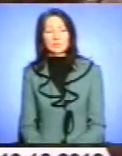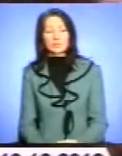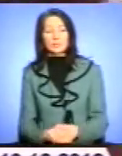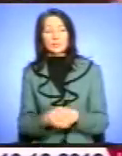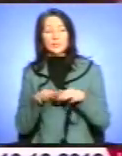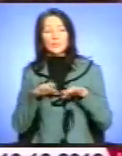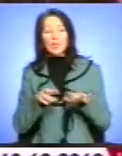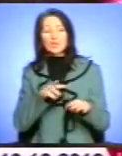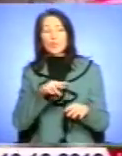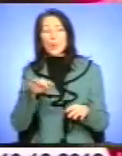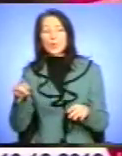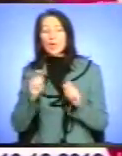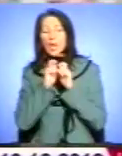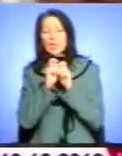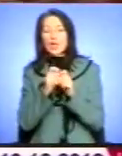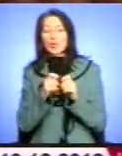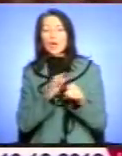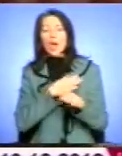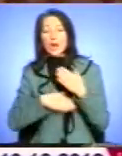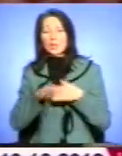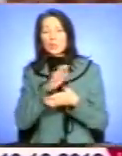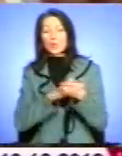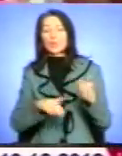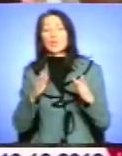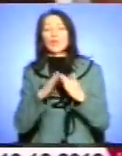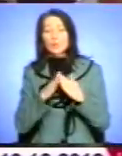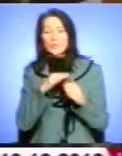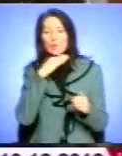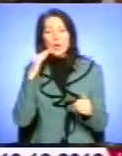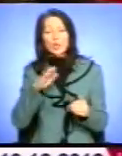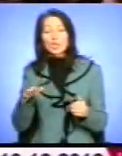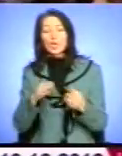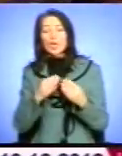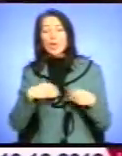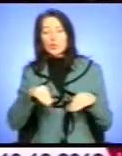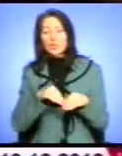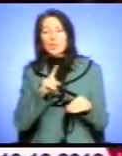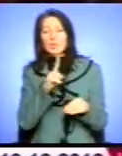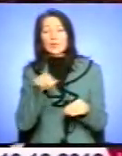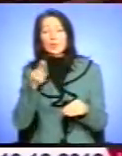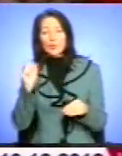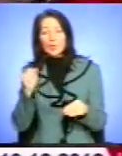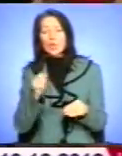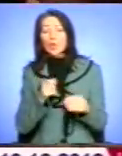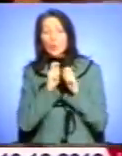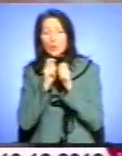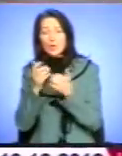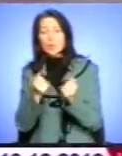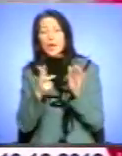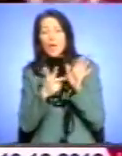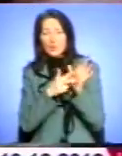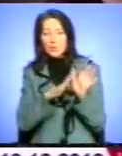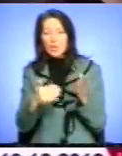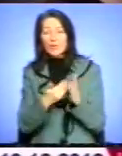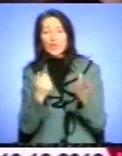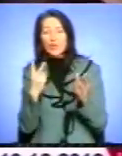Акцію «Миколай дарує радість» продовжили у домівці багатодітної родини Задойних. Щедрі подарунки отримали восьмеро дітей від 2 до 15